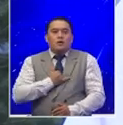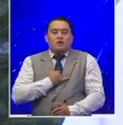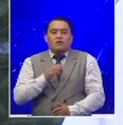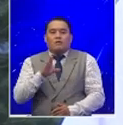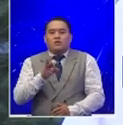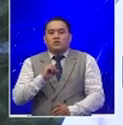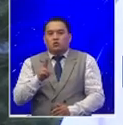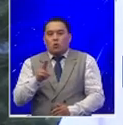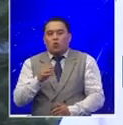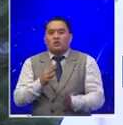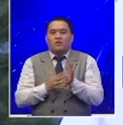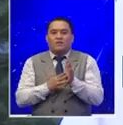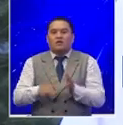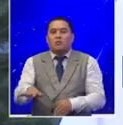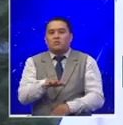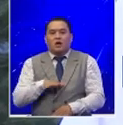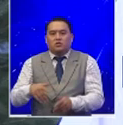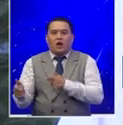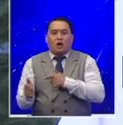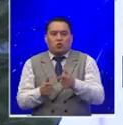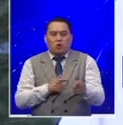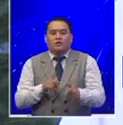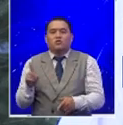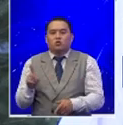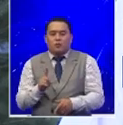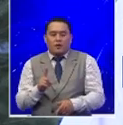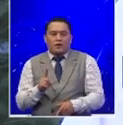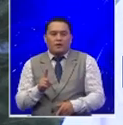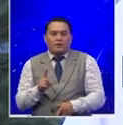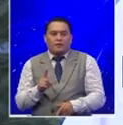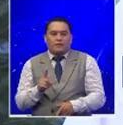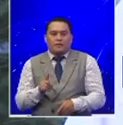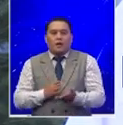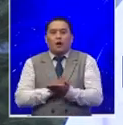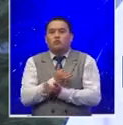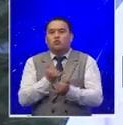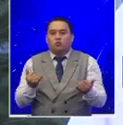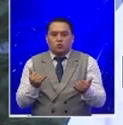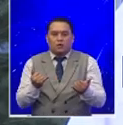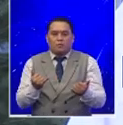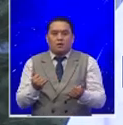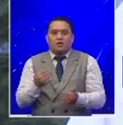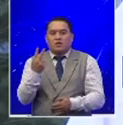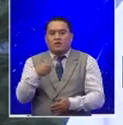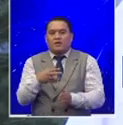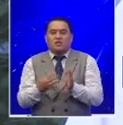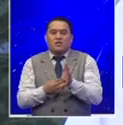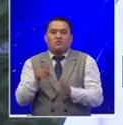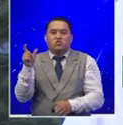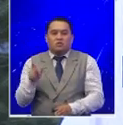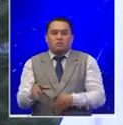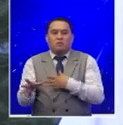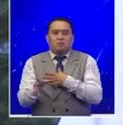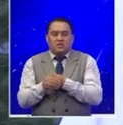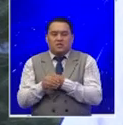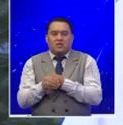и 9-ю площадку. Готовность 100%. Значит, обслуживающий персонал котельной 29 человек вместе с